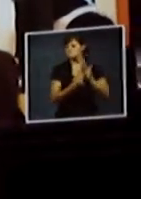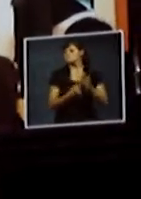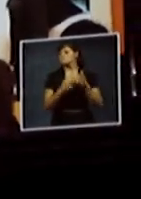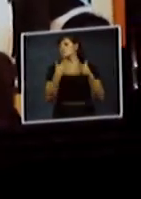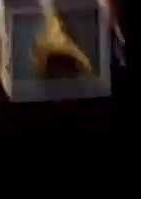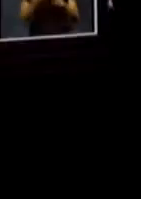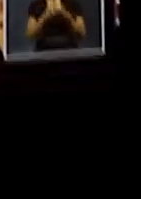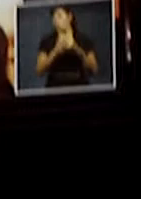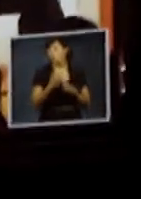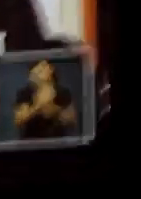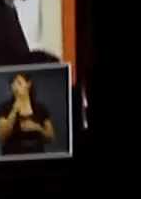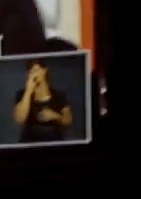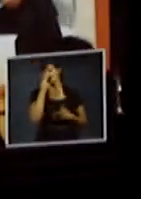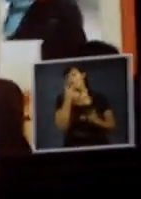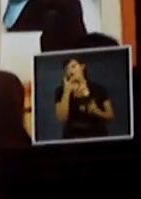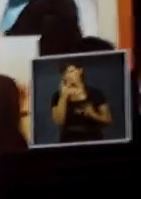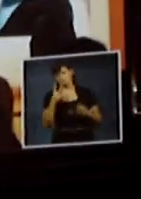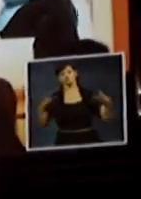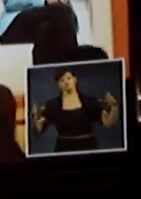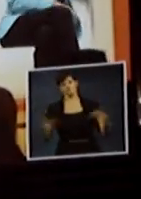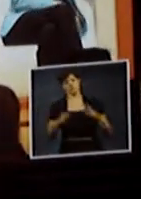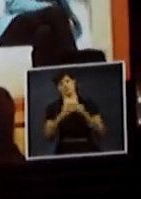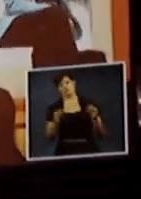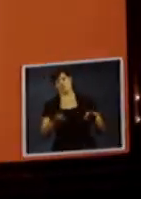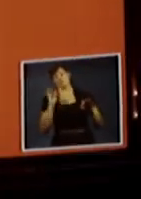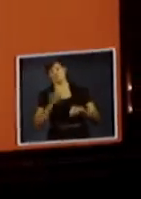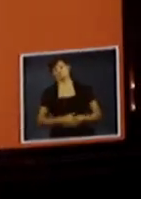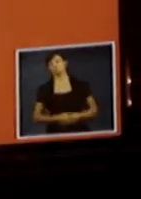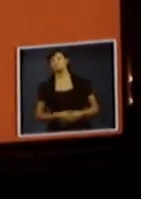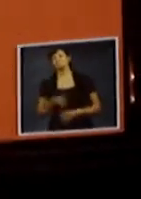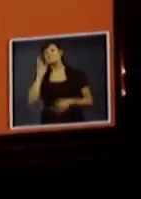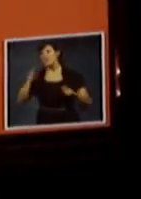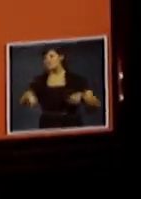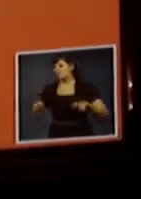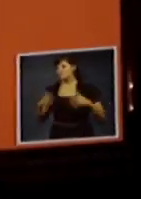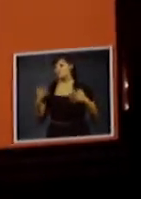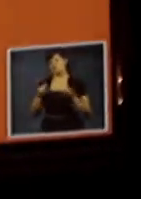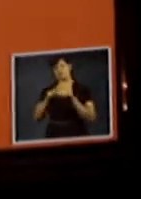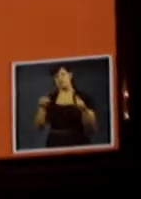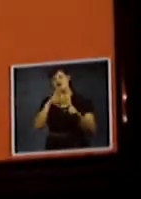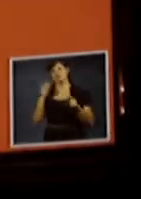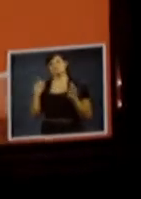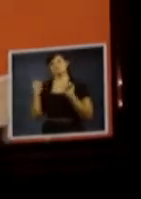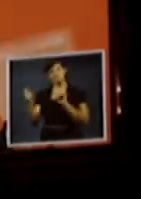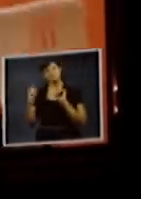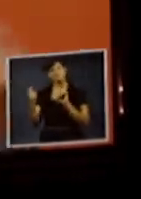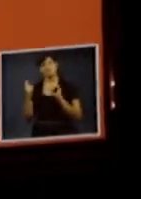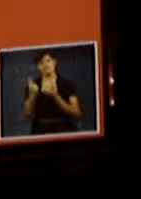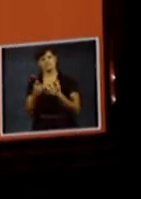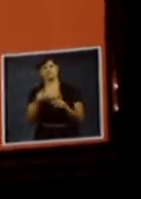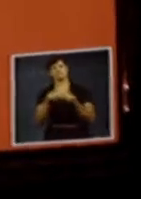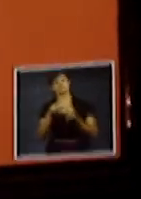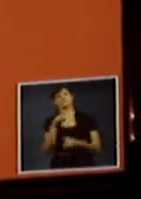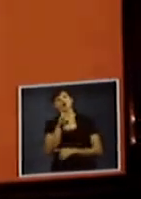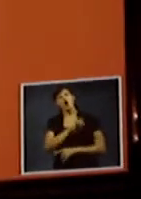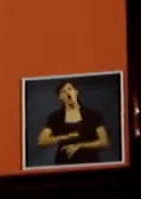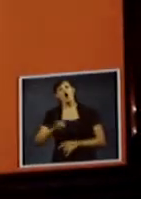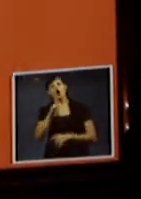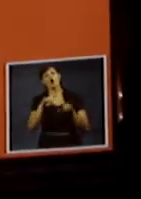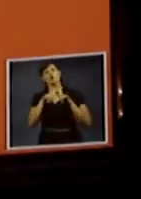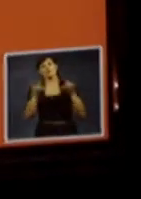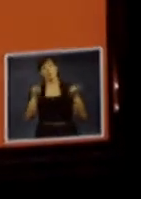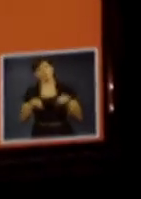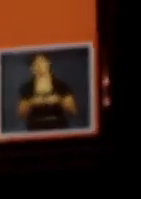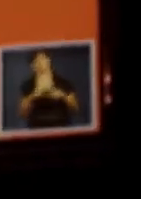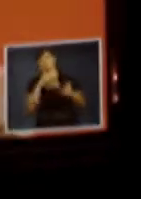lösen. Herr Schäuble. Bei Ihnen ist ja auch ganz, das sind ja ganz große Themen, die zurzeit auch immer wieder im Gespräch sind. Eurobonds, nochmal so als Stichwort. Sie